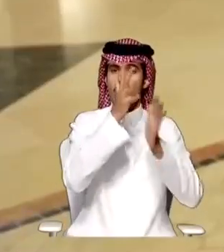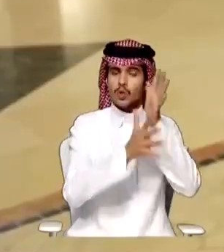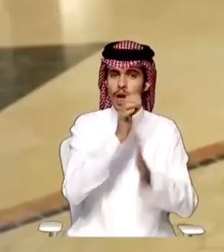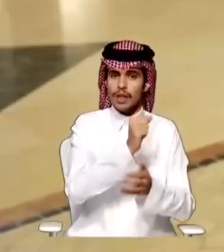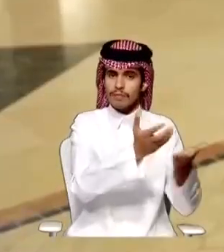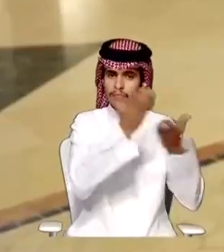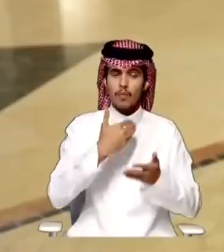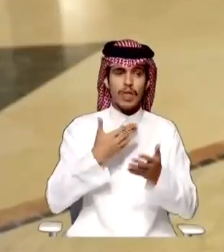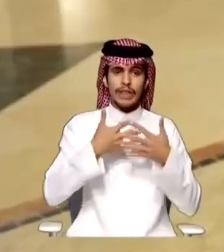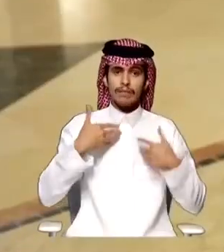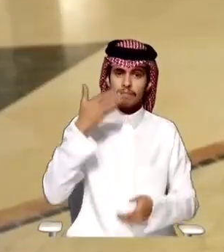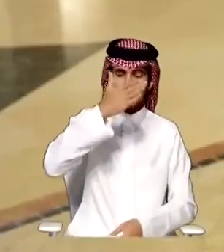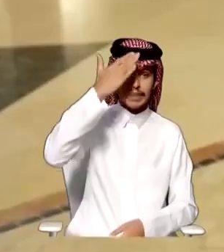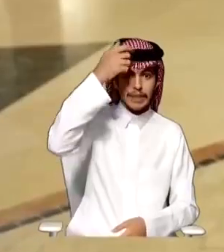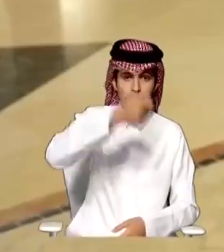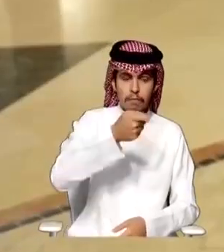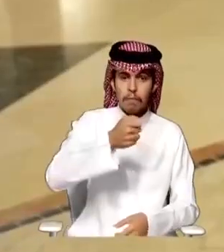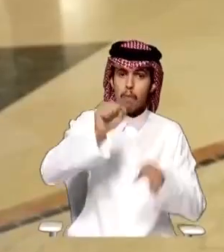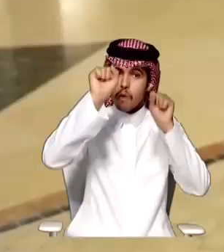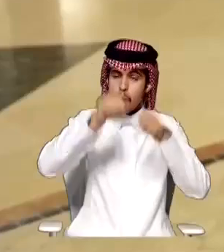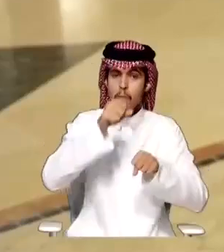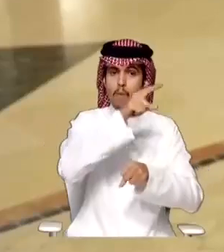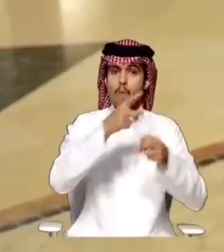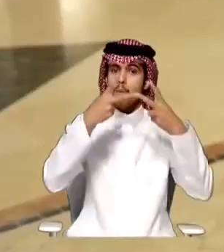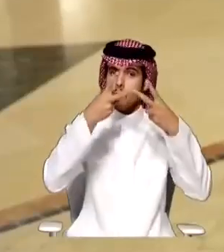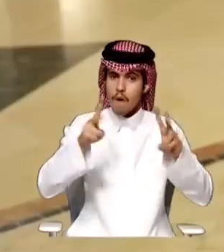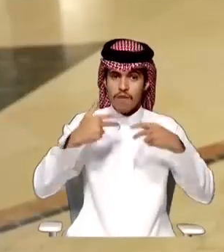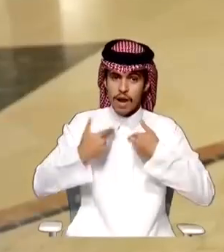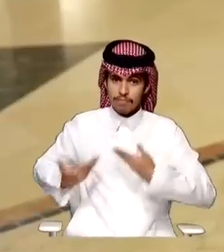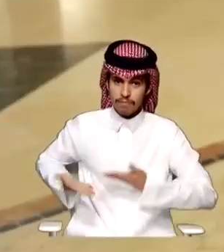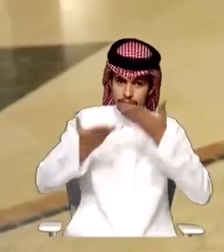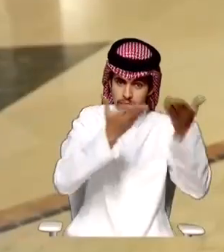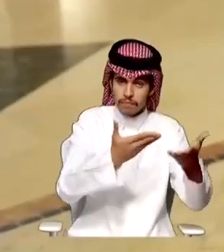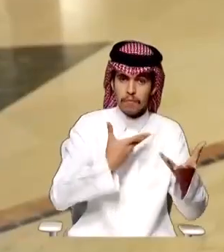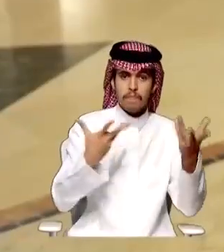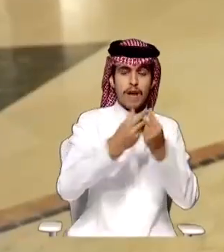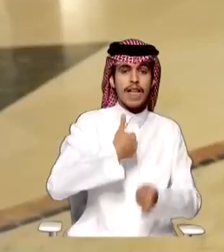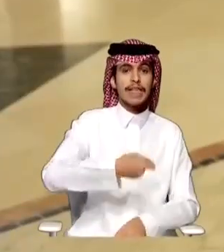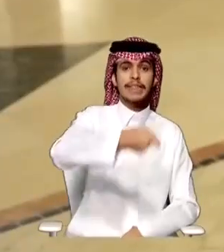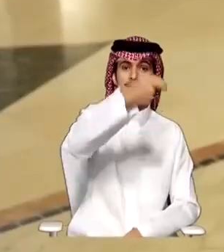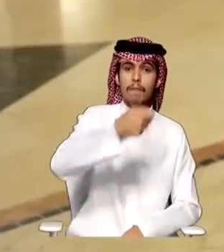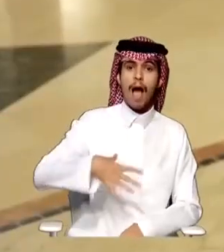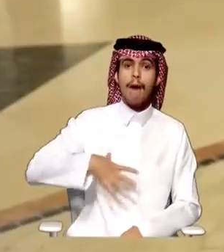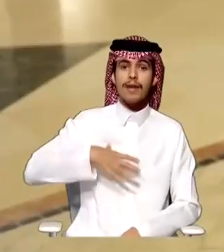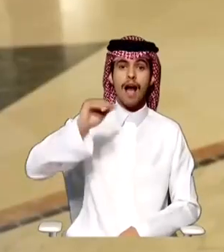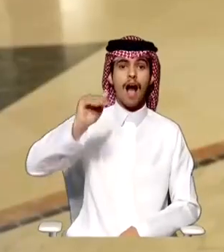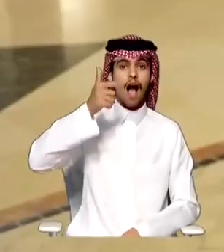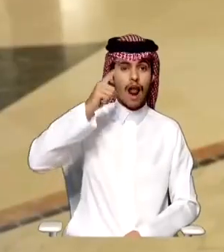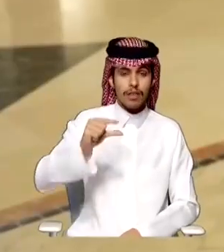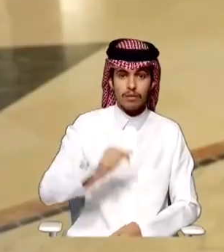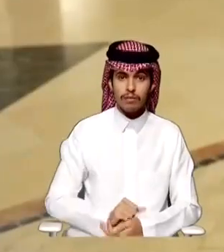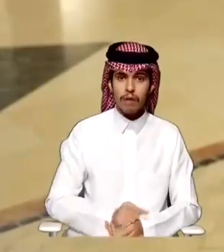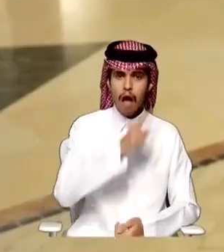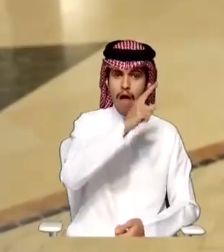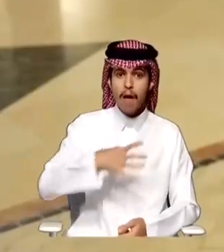عليه وبالفعل تمت الموافقه على استقبال والسلام على الامير خالد حفظه الله وكان الامير